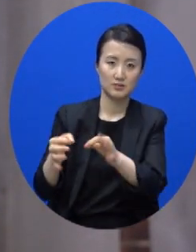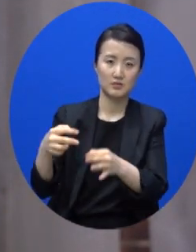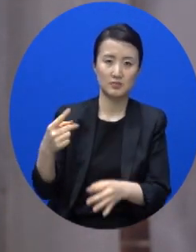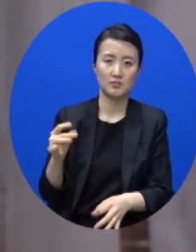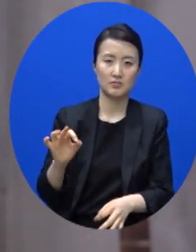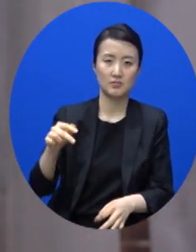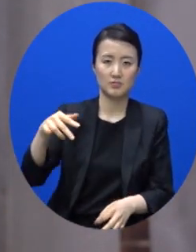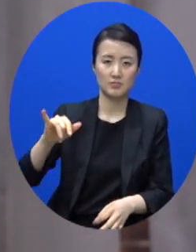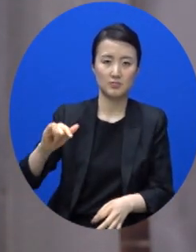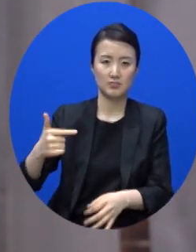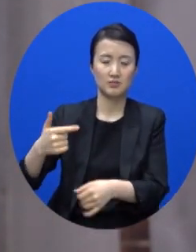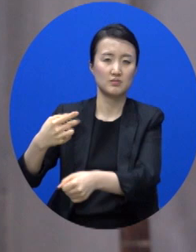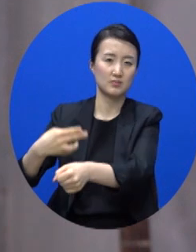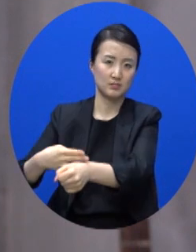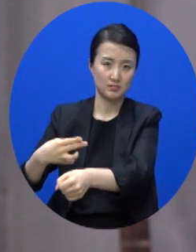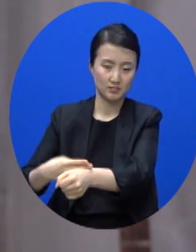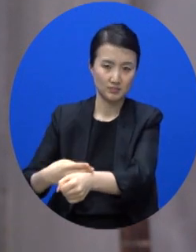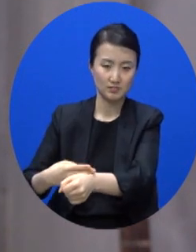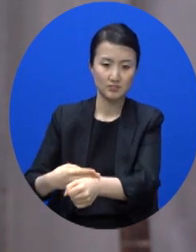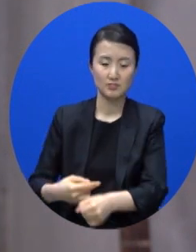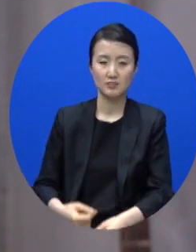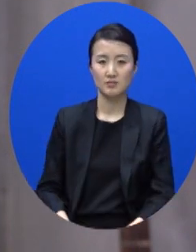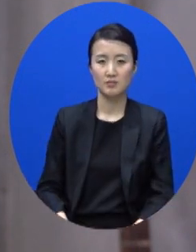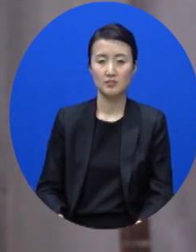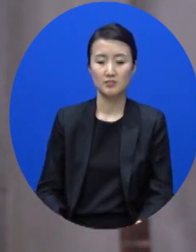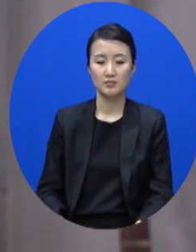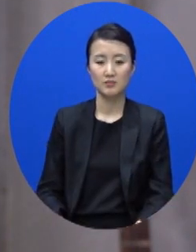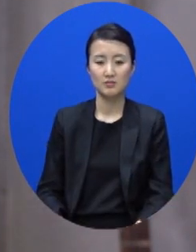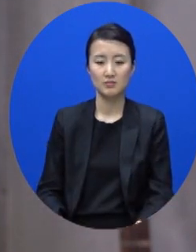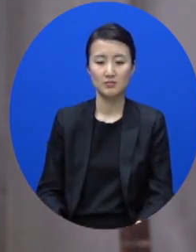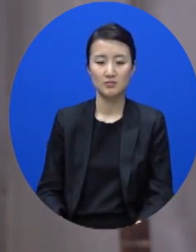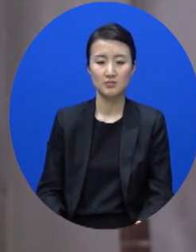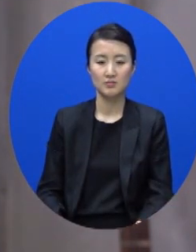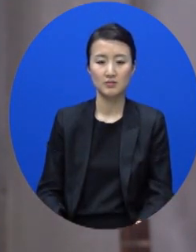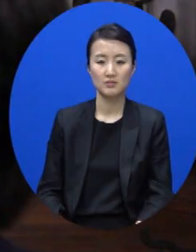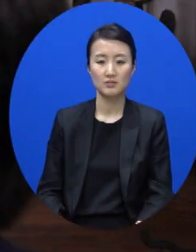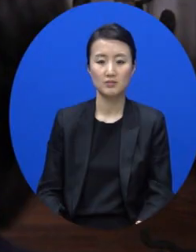그 풍물집이라는 데를 오셨습니다.